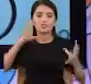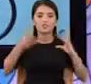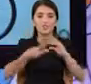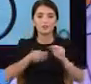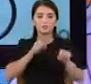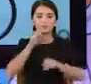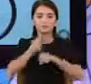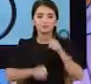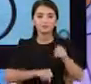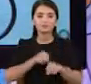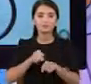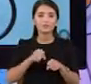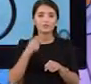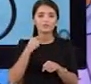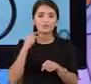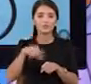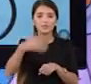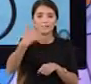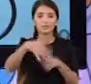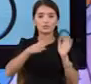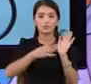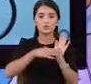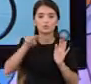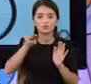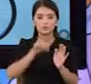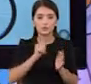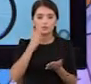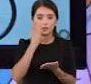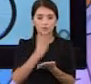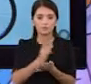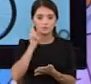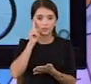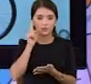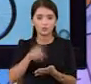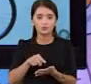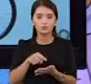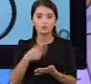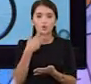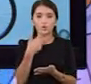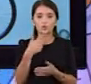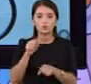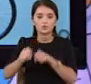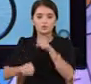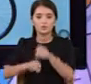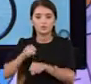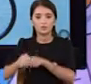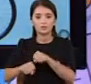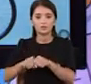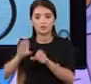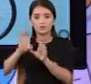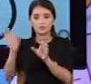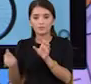Jami velosipedlar sonining 59 ta ekanligi ma'lum. 3 g'ildirakli